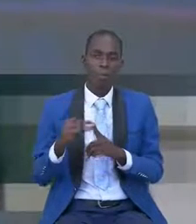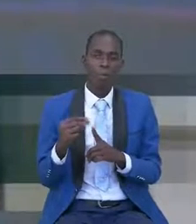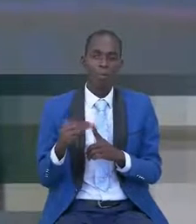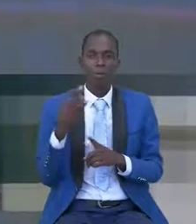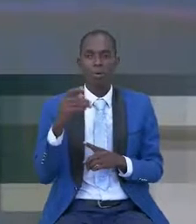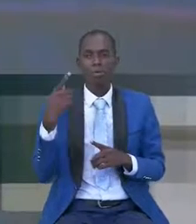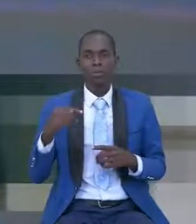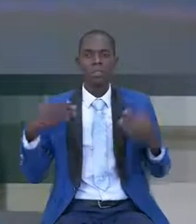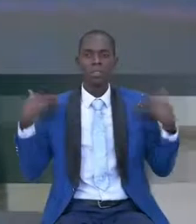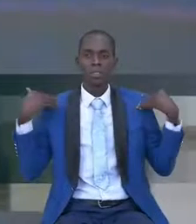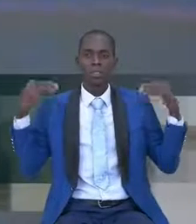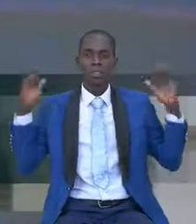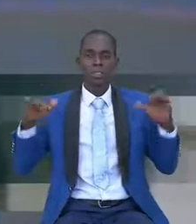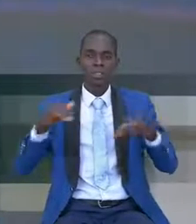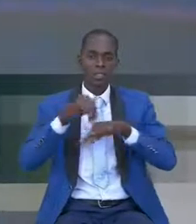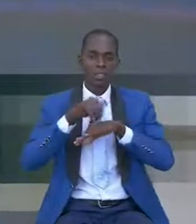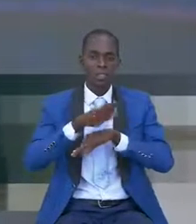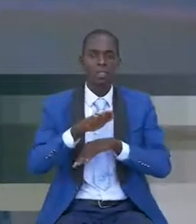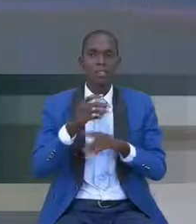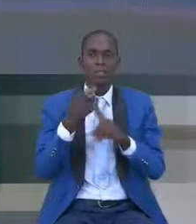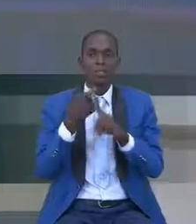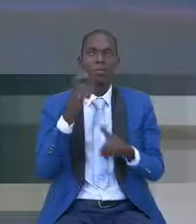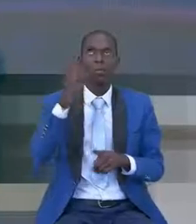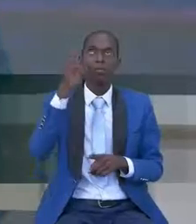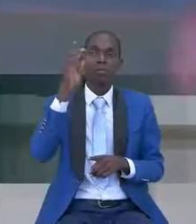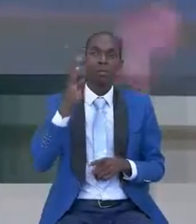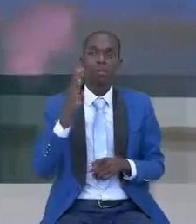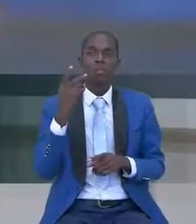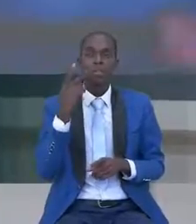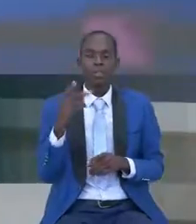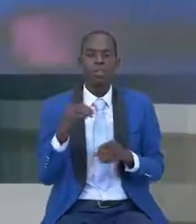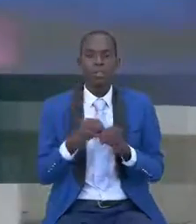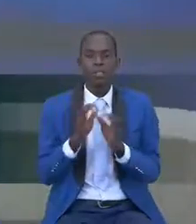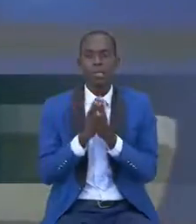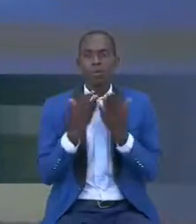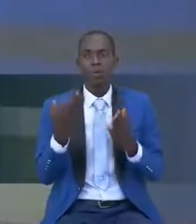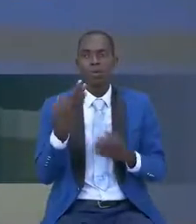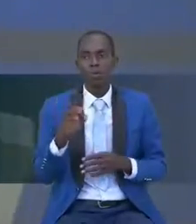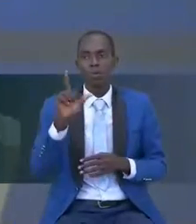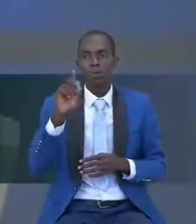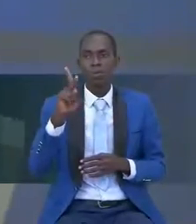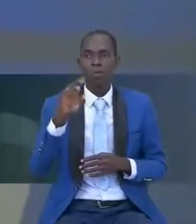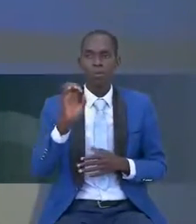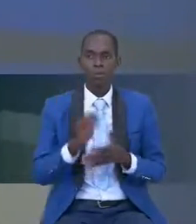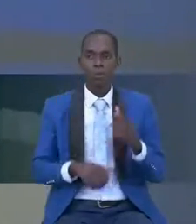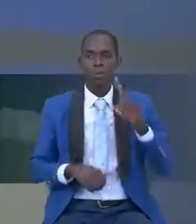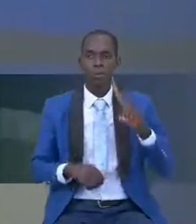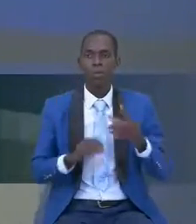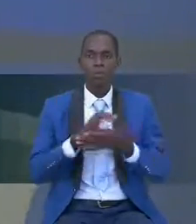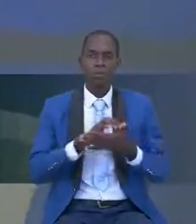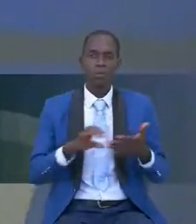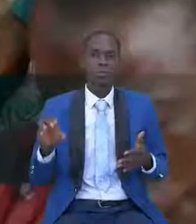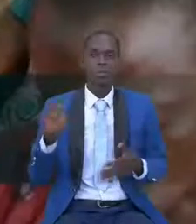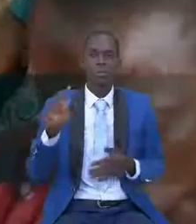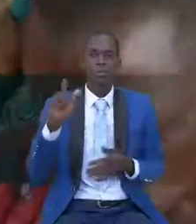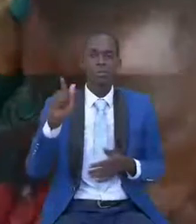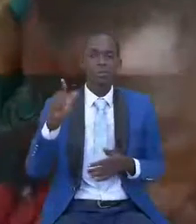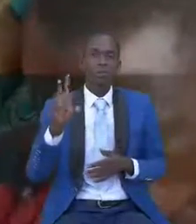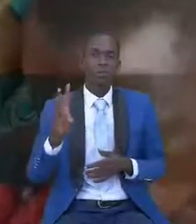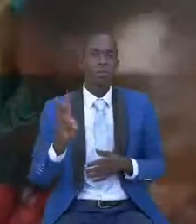l'ange envoyé de Dieu. Il nous dit en Luc chapitre 1, verset